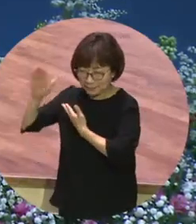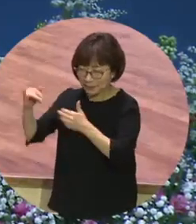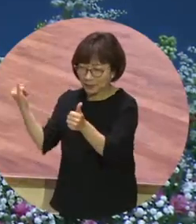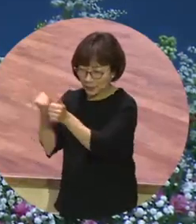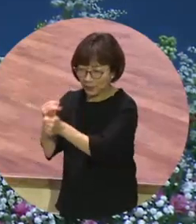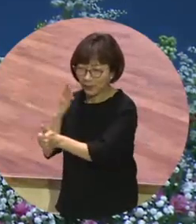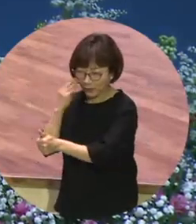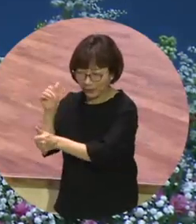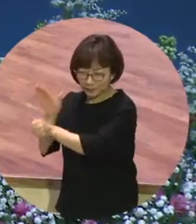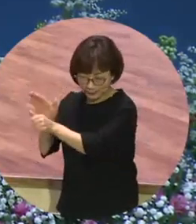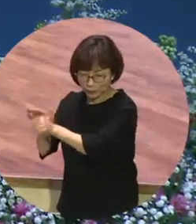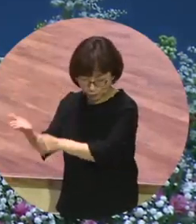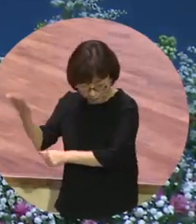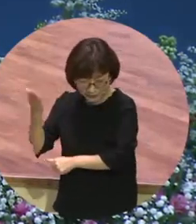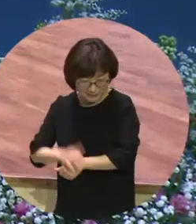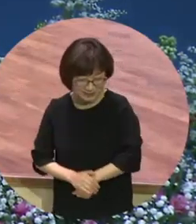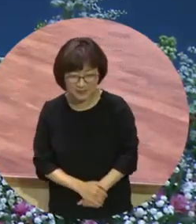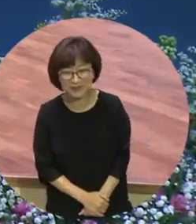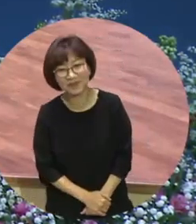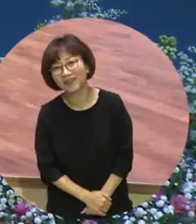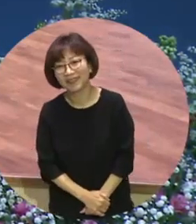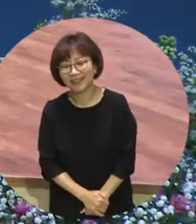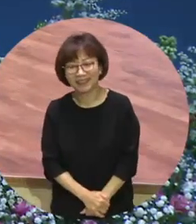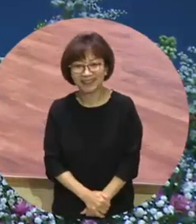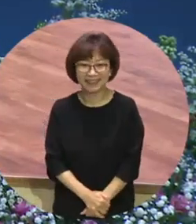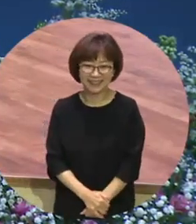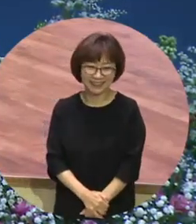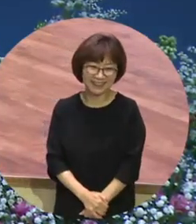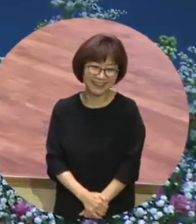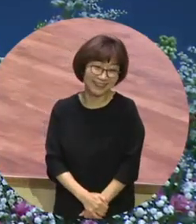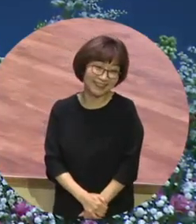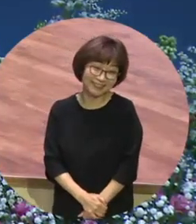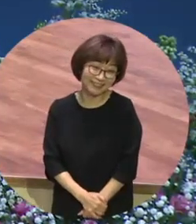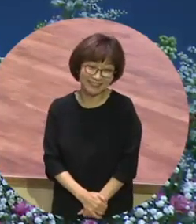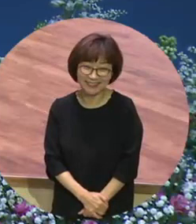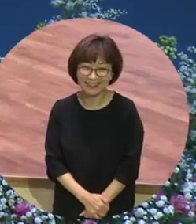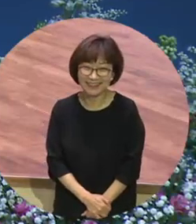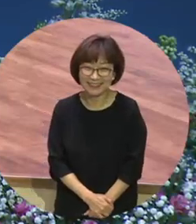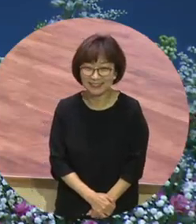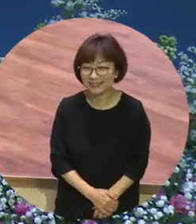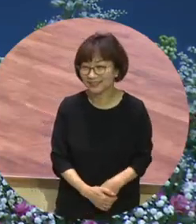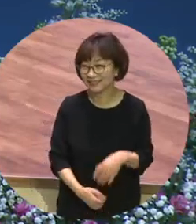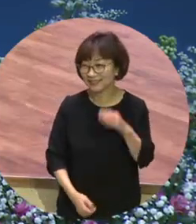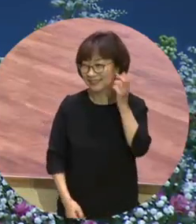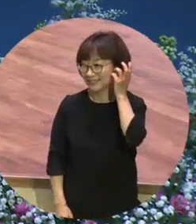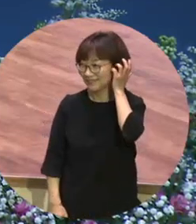공각적 깨야 결혼해요. 맨정신에 못해요.